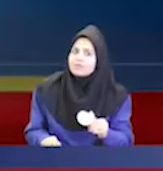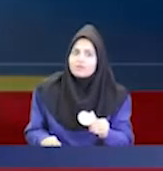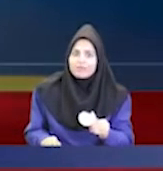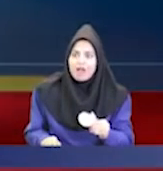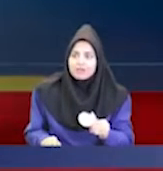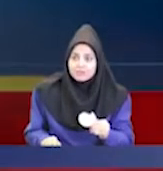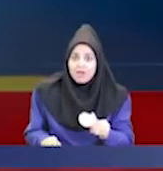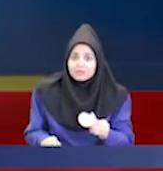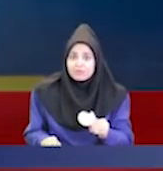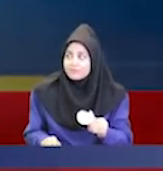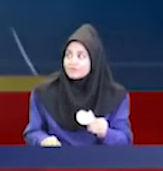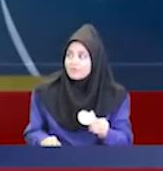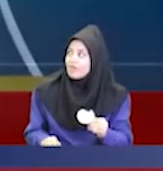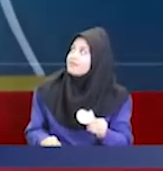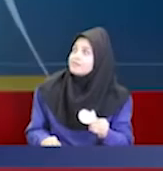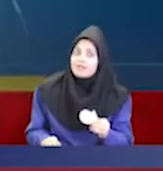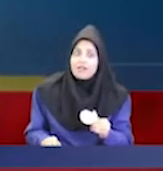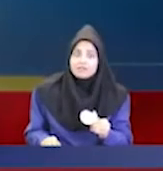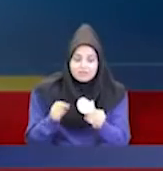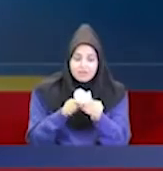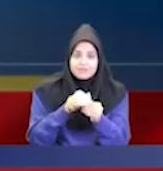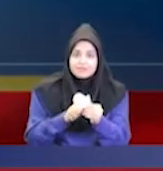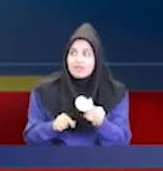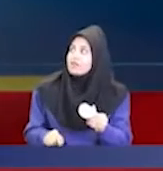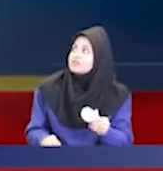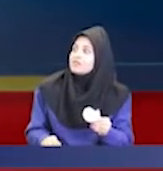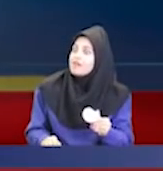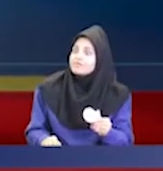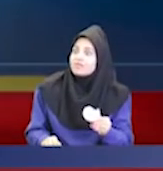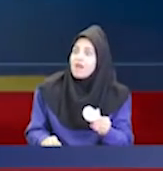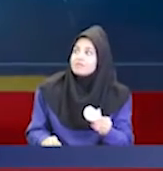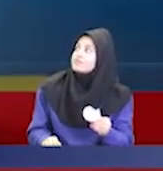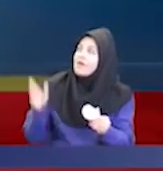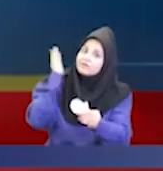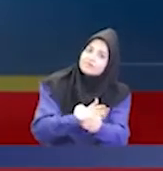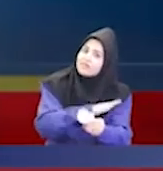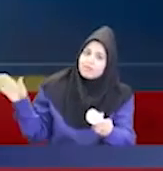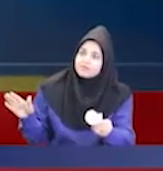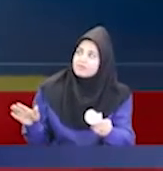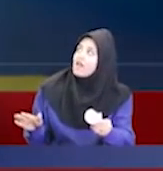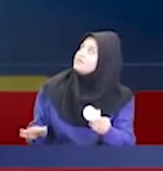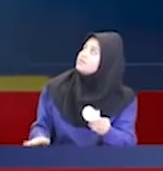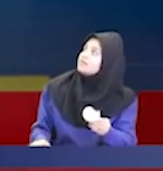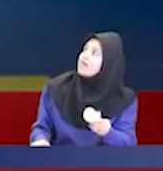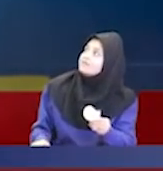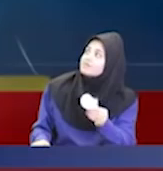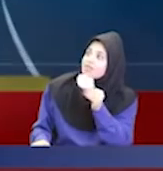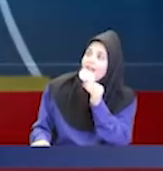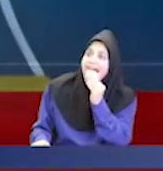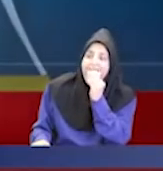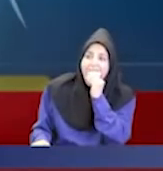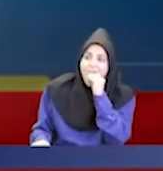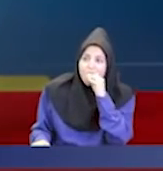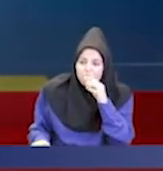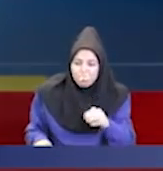ممنوع اعلام نمود و بادمجان و کدو کلن از سبد خانوار حذف شد. جان الو لیس پارتی